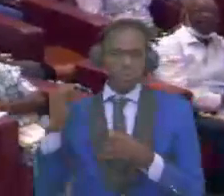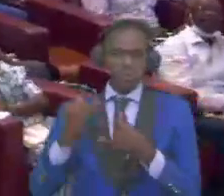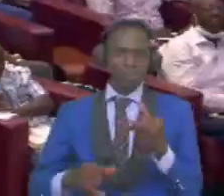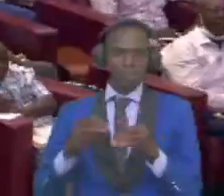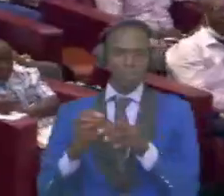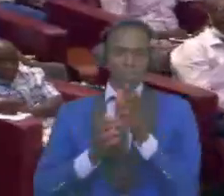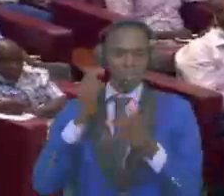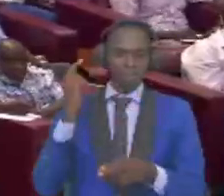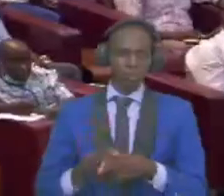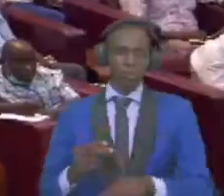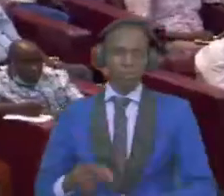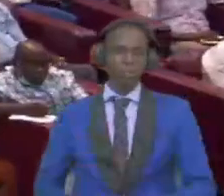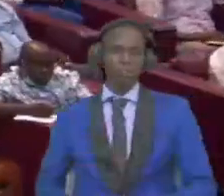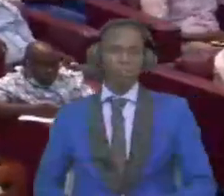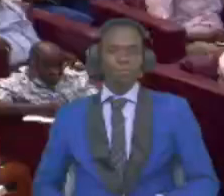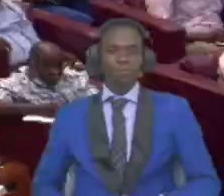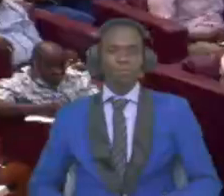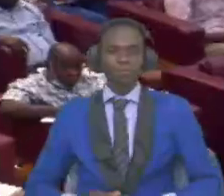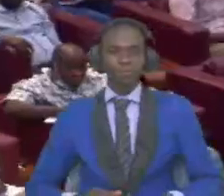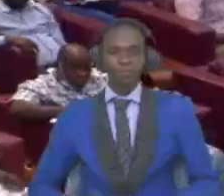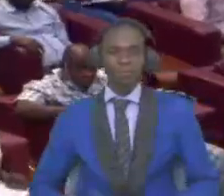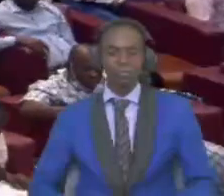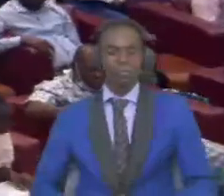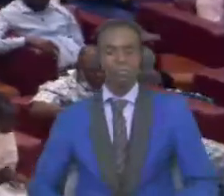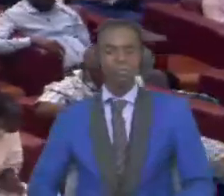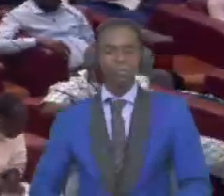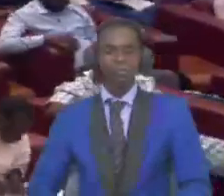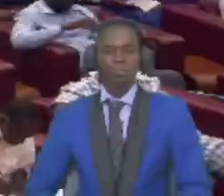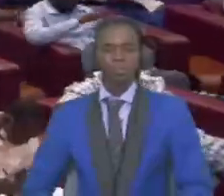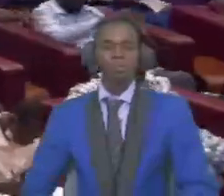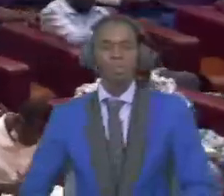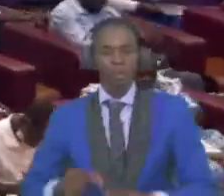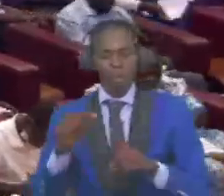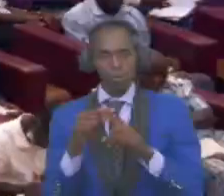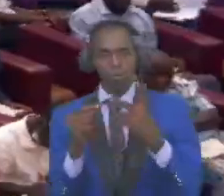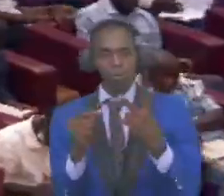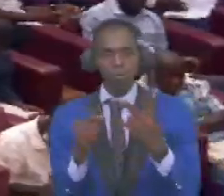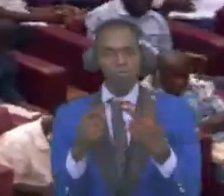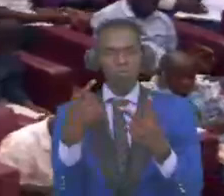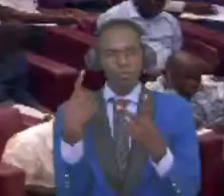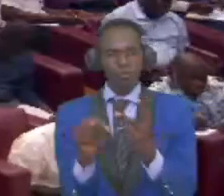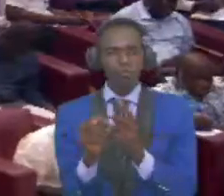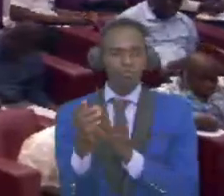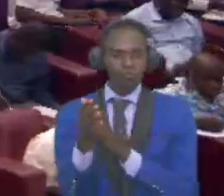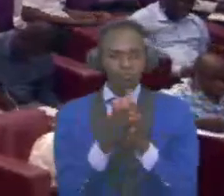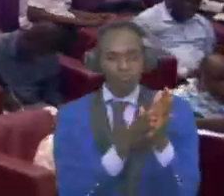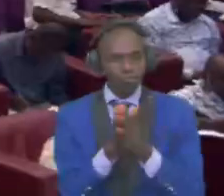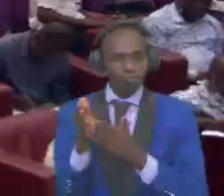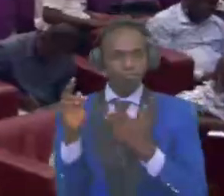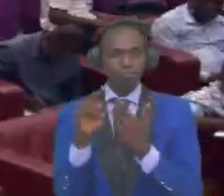de jésus christ on va au deuxième point deuxième point c'est la volonté